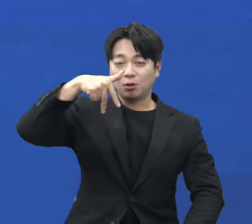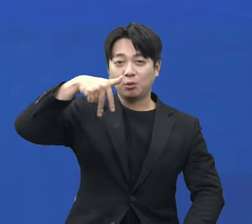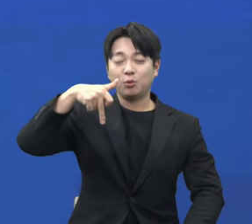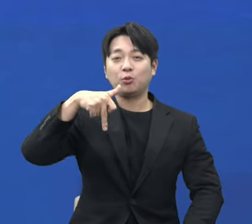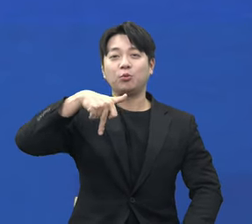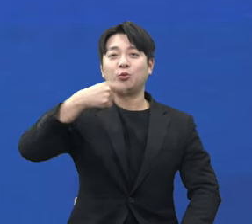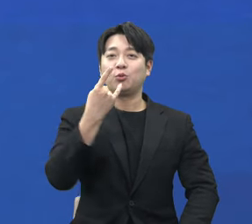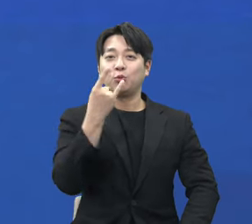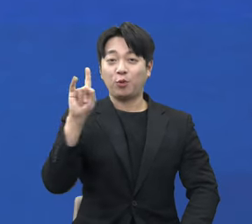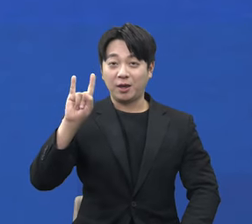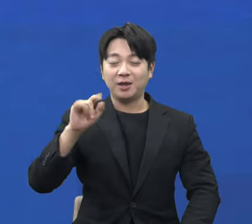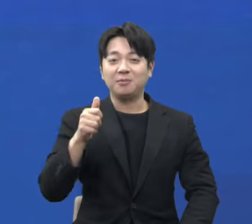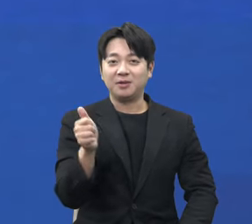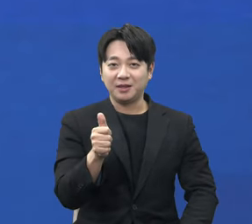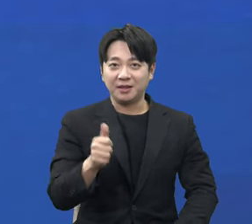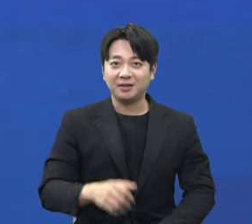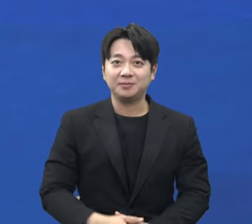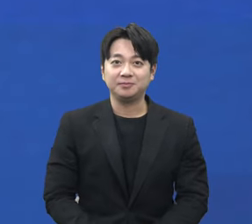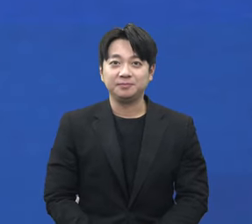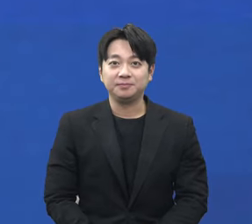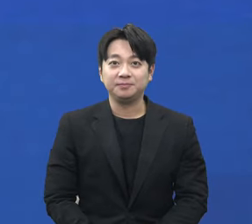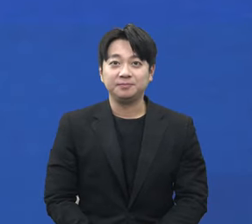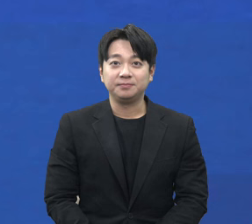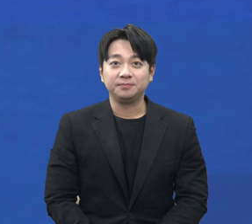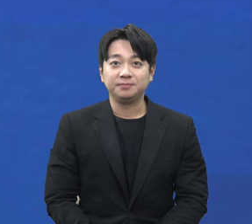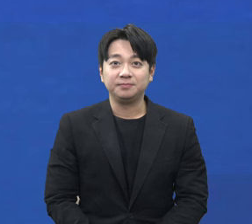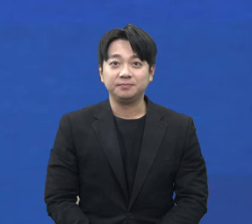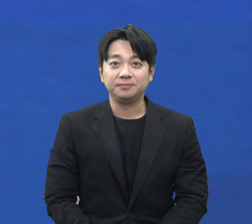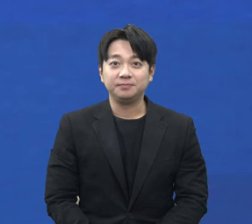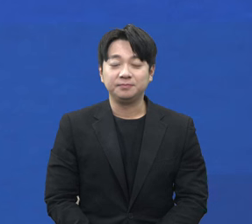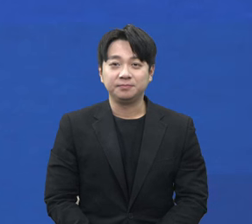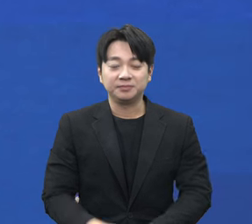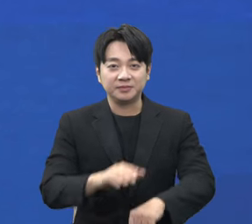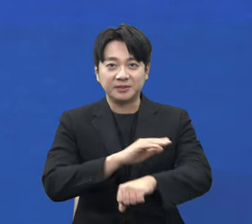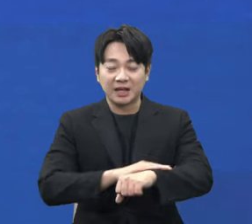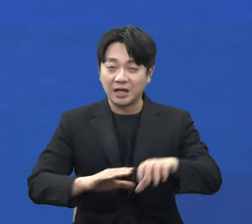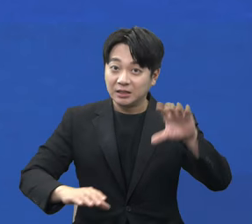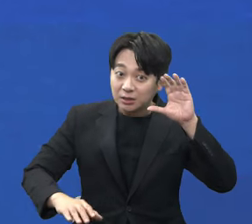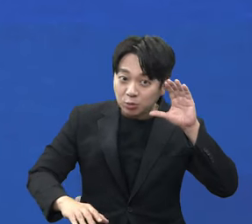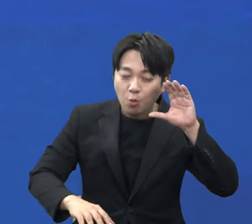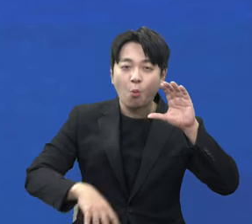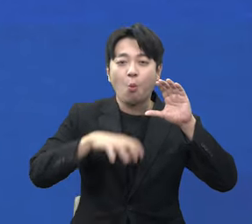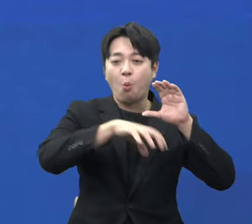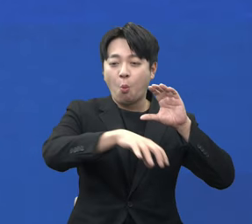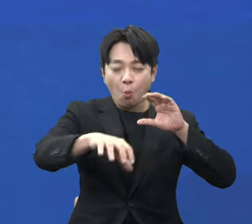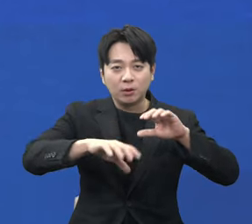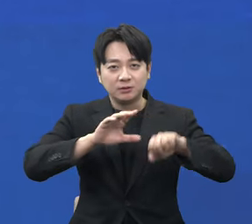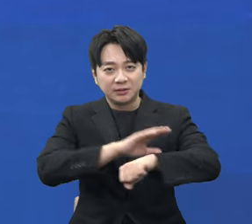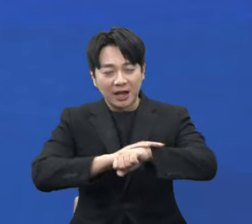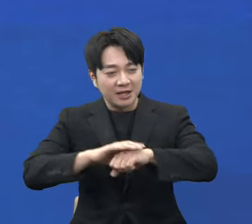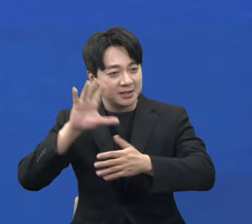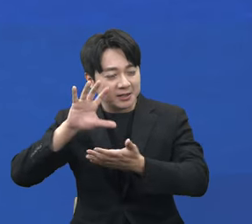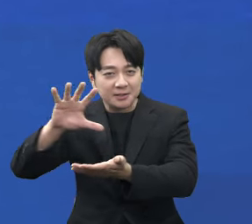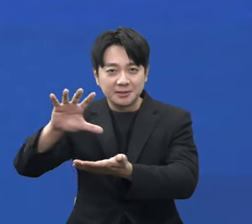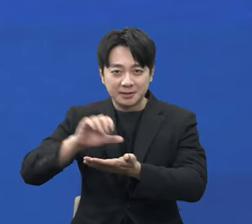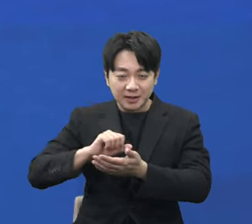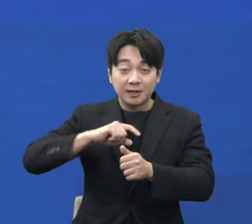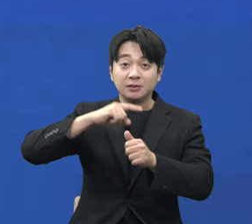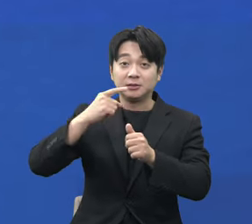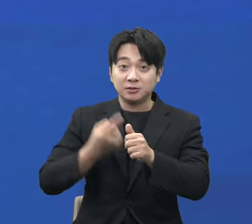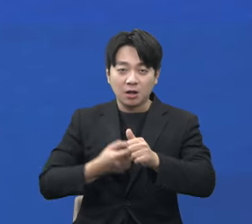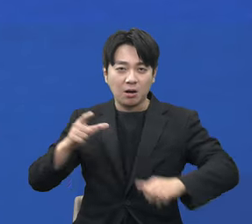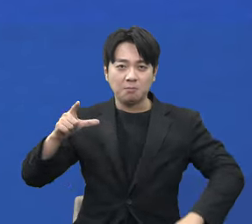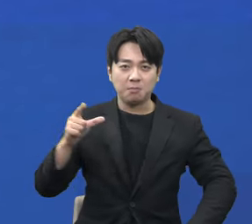정쾌란 정쾌다움이란 치우침 없이 잘 듣고 동서남북 사방팔방의 생각을 잘 정리해서